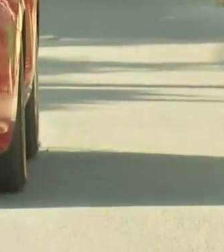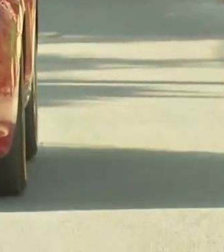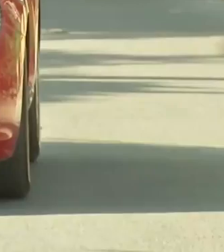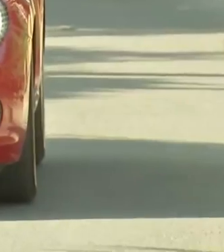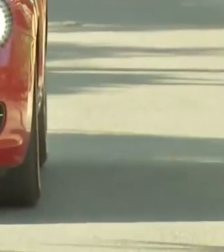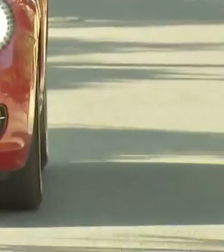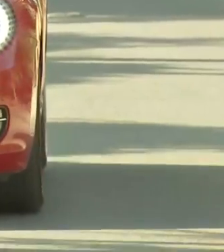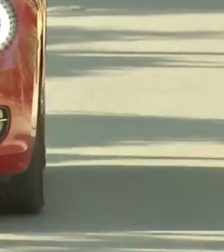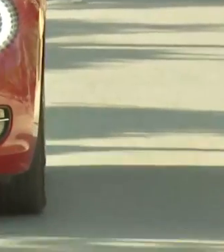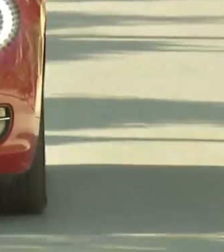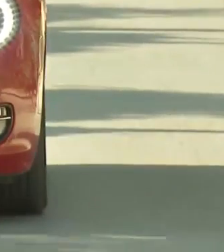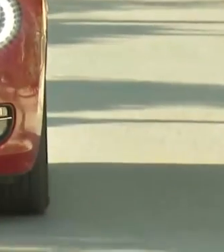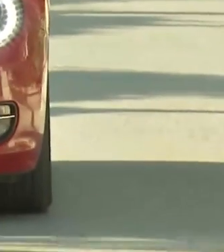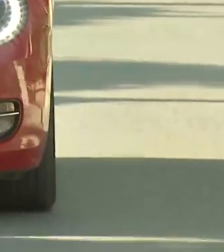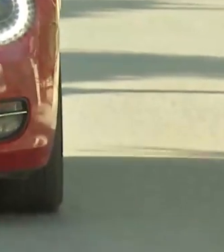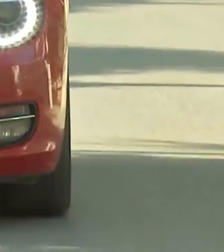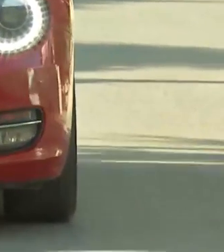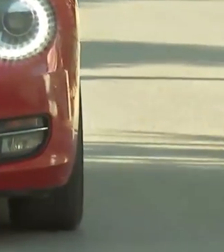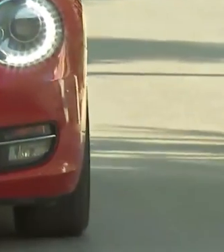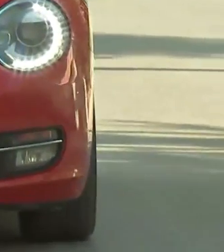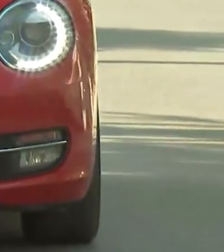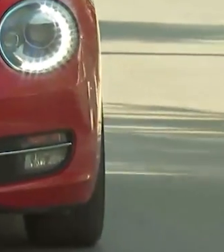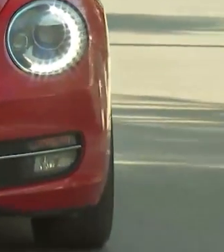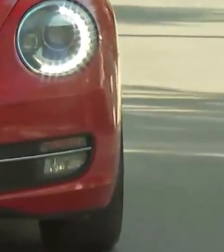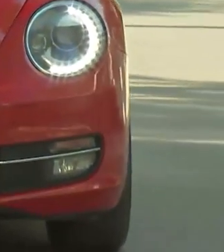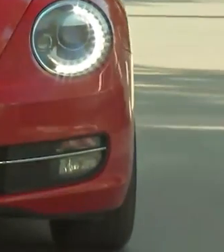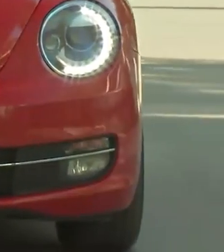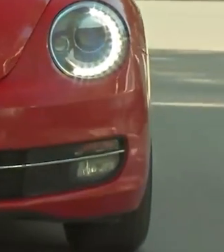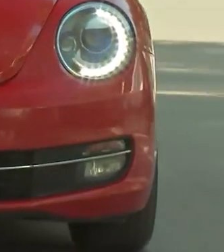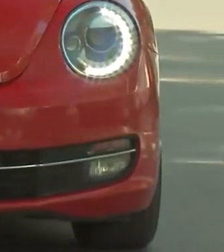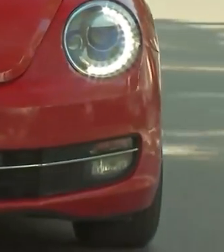öndeki farları yuvarlak gözler gibi. Yavaşlıyor.